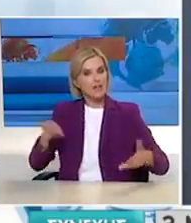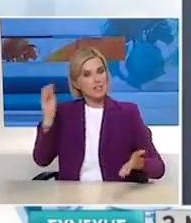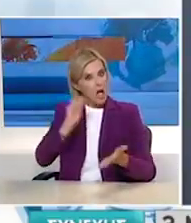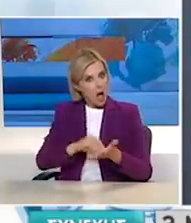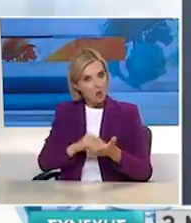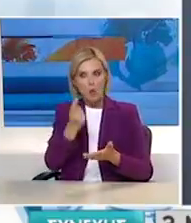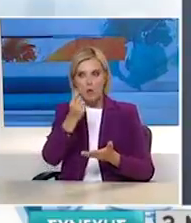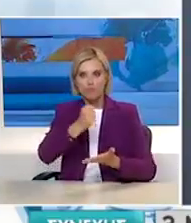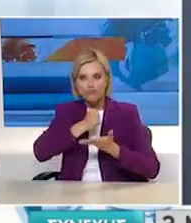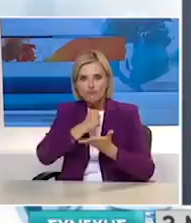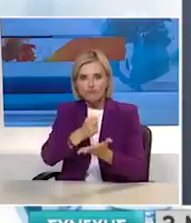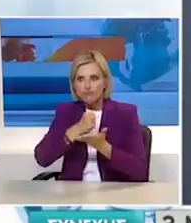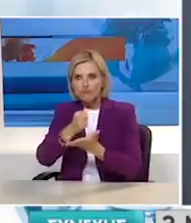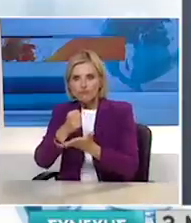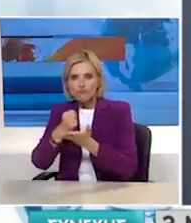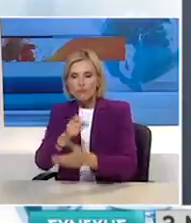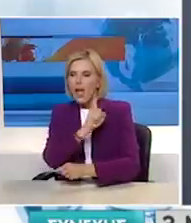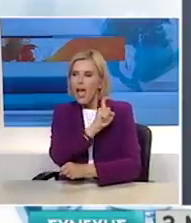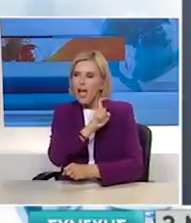παρήγγειλαν ήδη εκατοντάδες εκατομμύρια